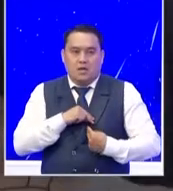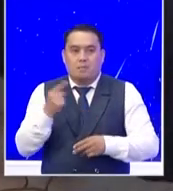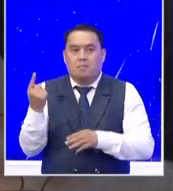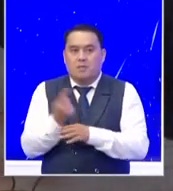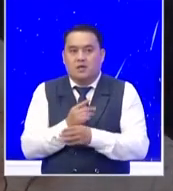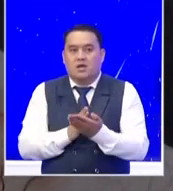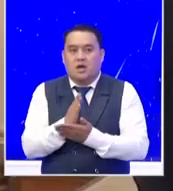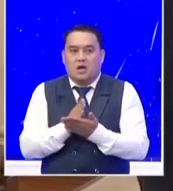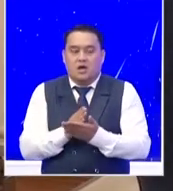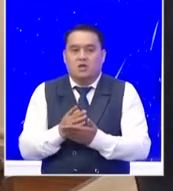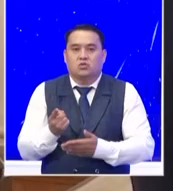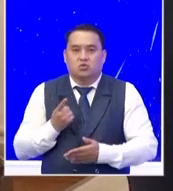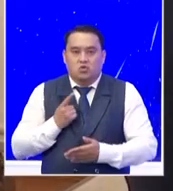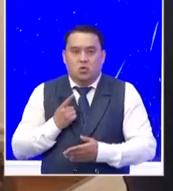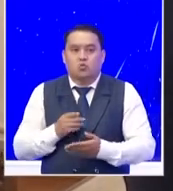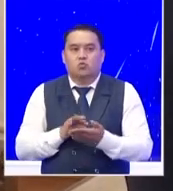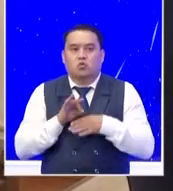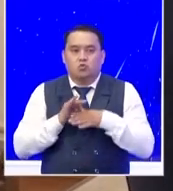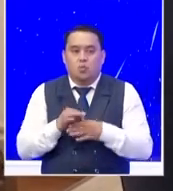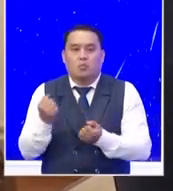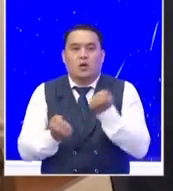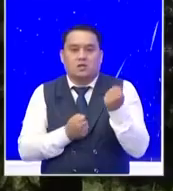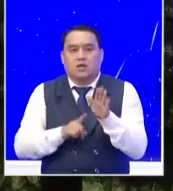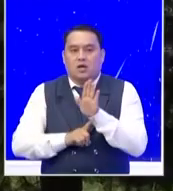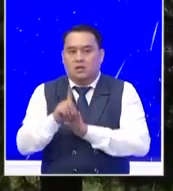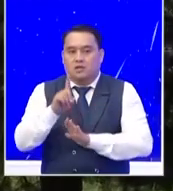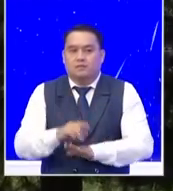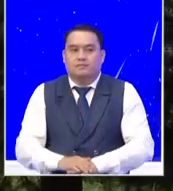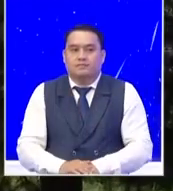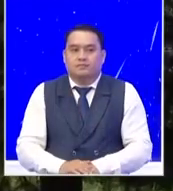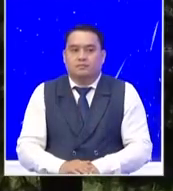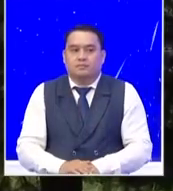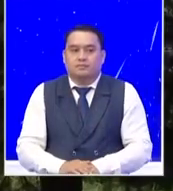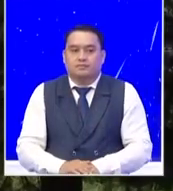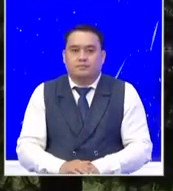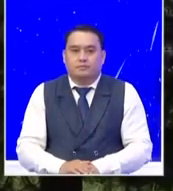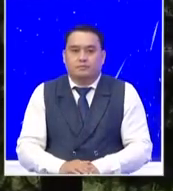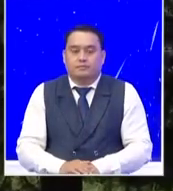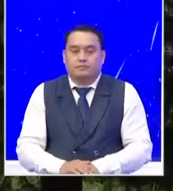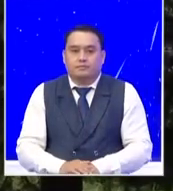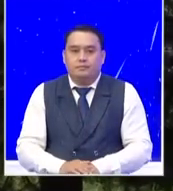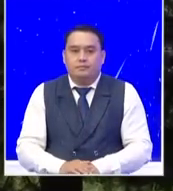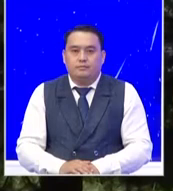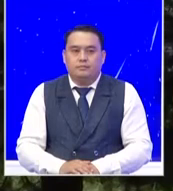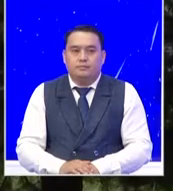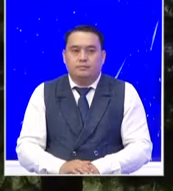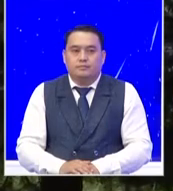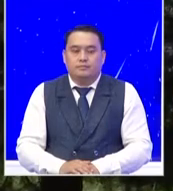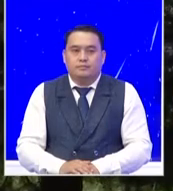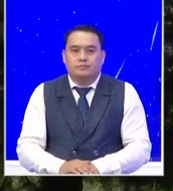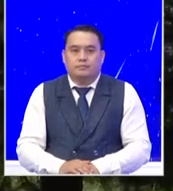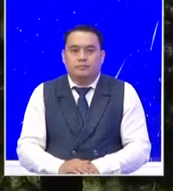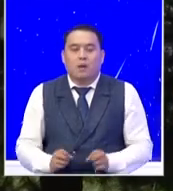Алғашқы қызметін аңшы инспектор жүргізушілігінен бастаған. Жаңа қасақырлыққа қарсы күрес, браконьерлікке қарсы